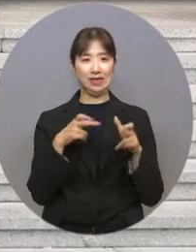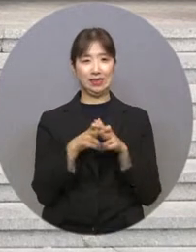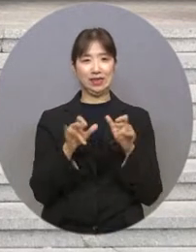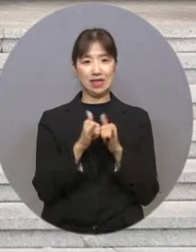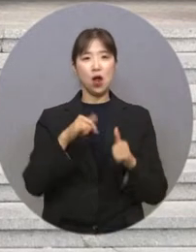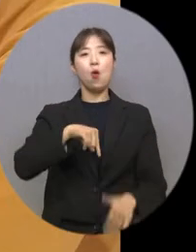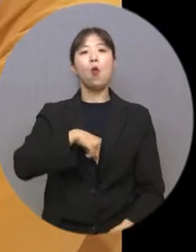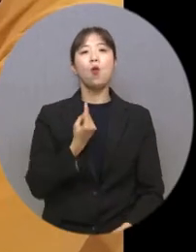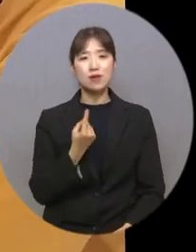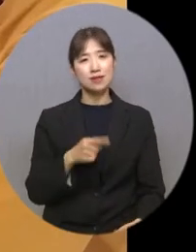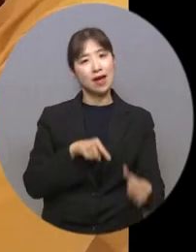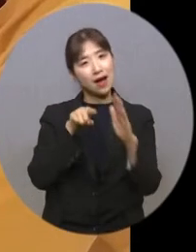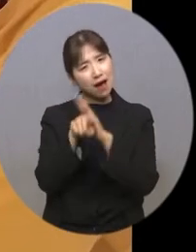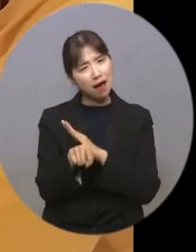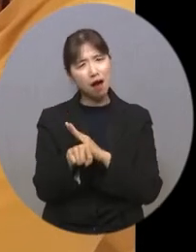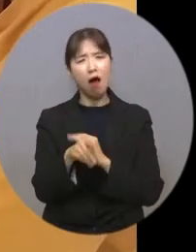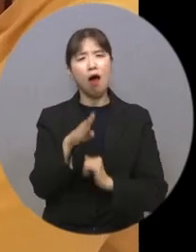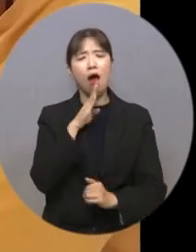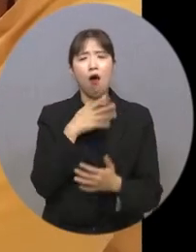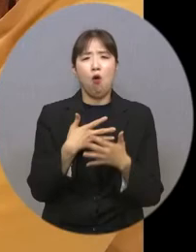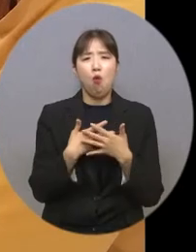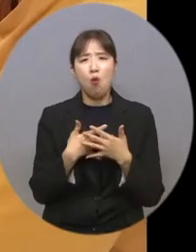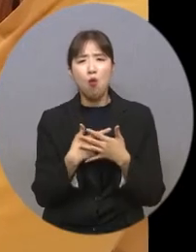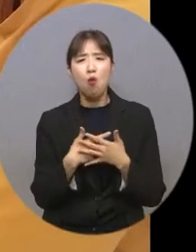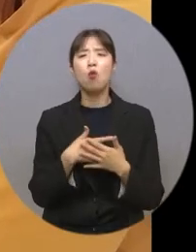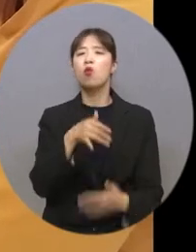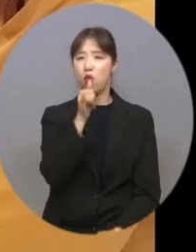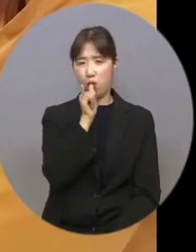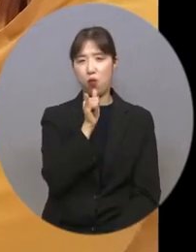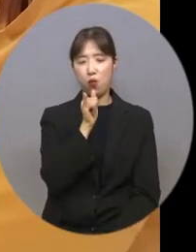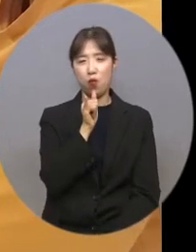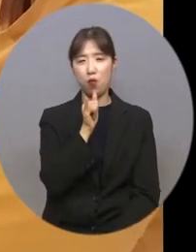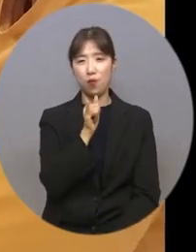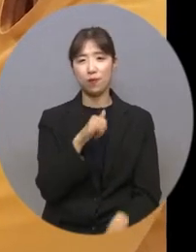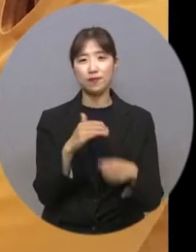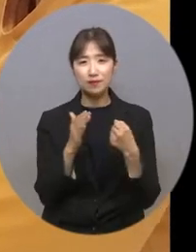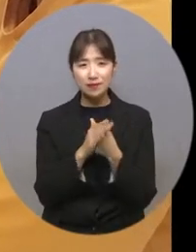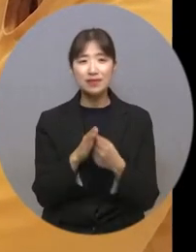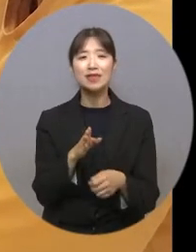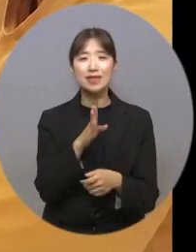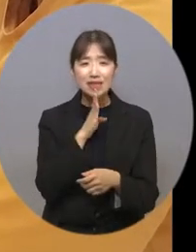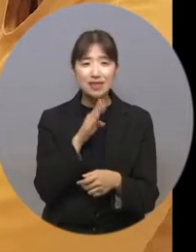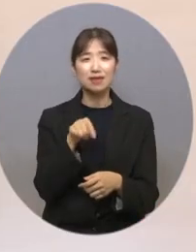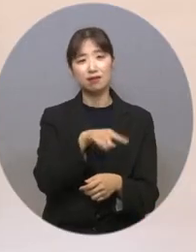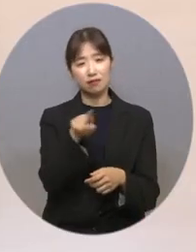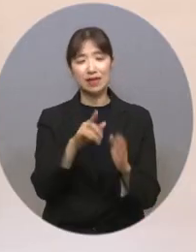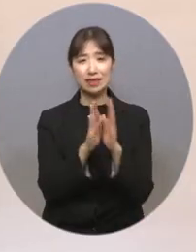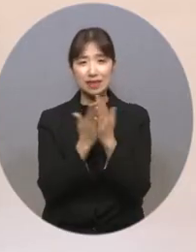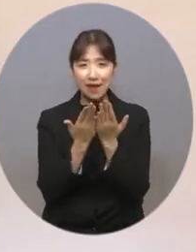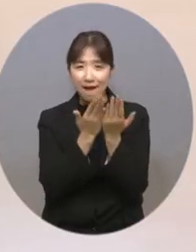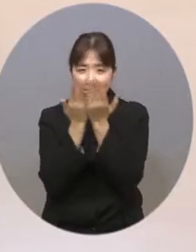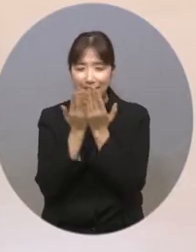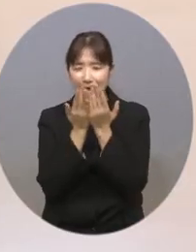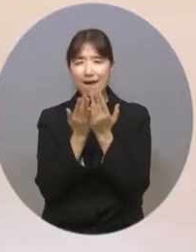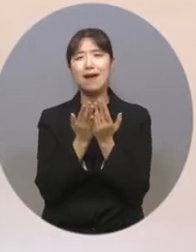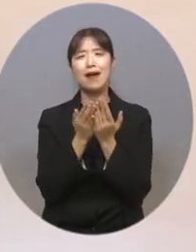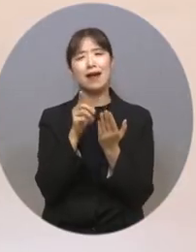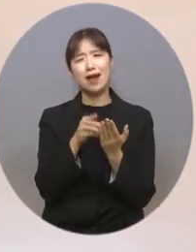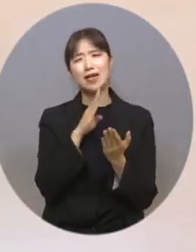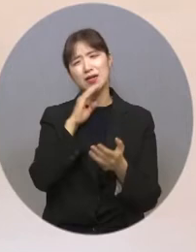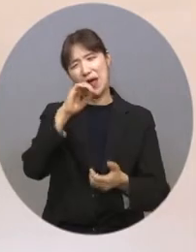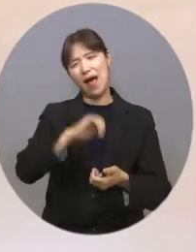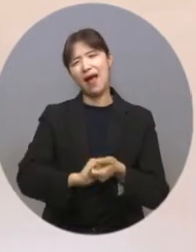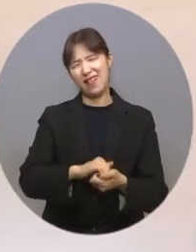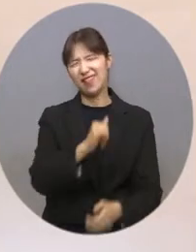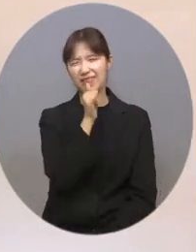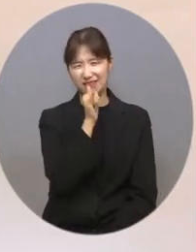혼자 이용하는 것이 굉장히 두려워하는 부분들인 것 같아요. 그렇군요. 그리고 실질적으로 이분들이 책을 가까이 한다는 부분들이 상당히 한계가